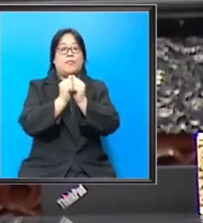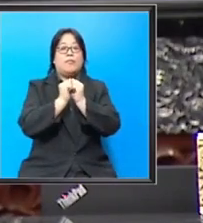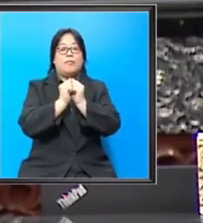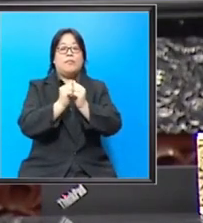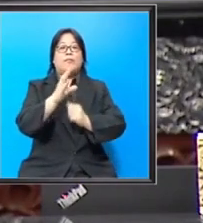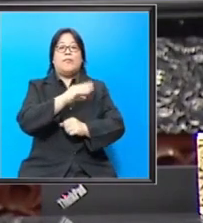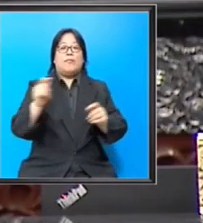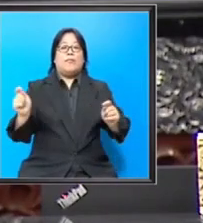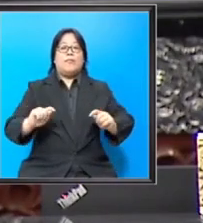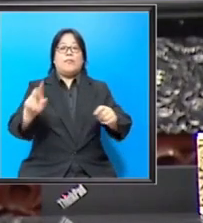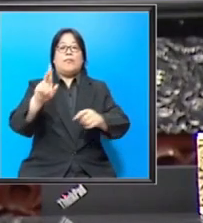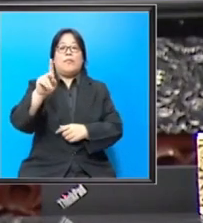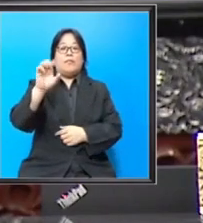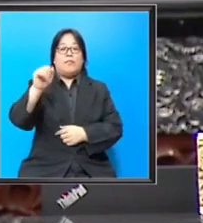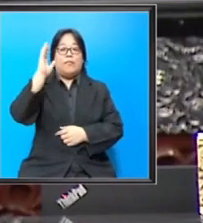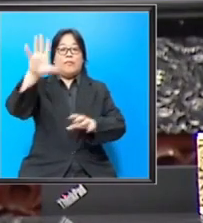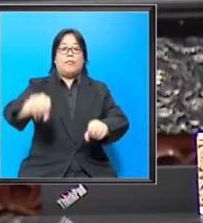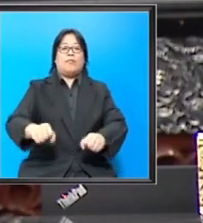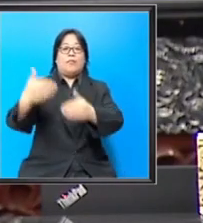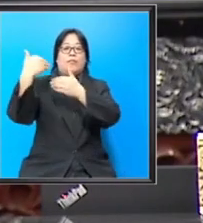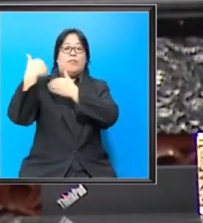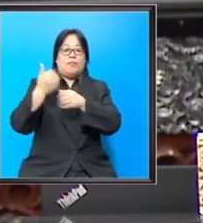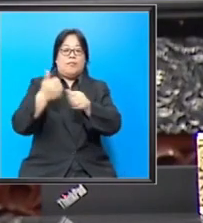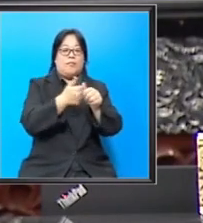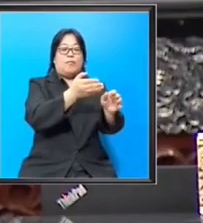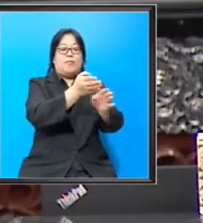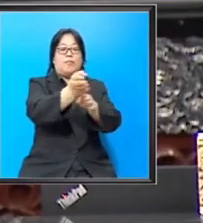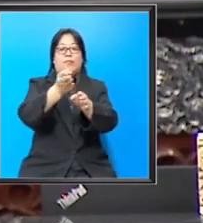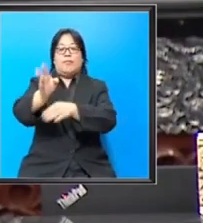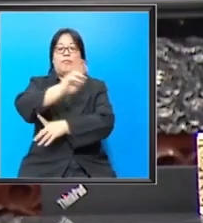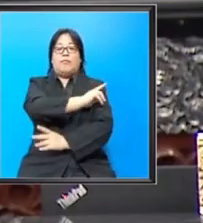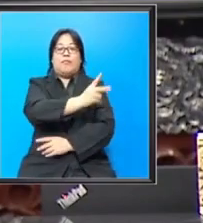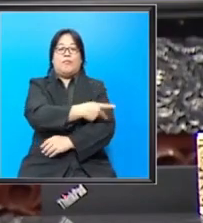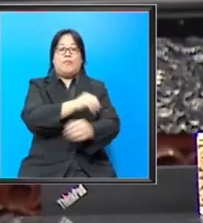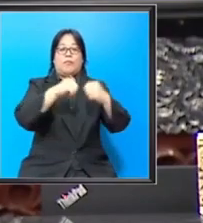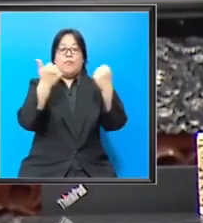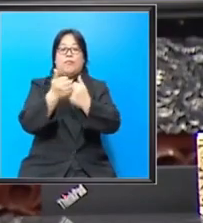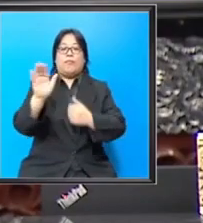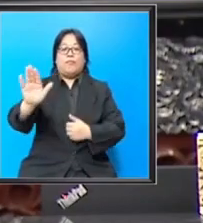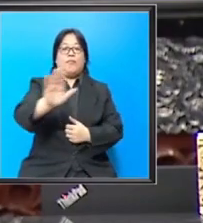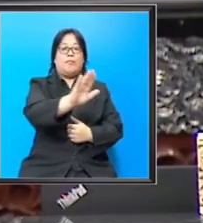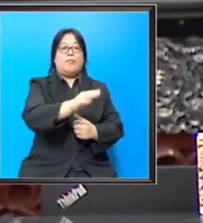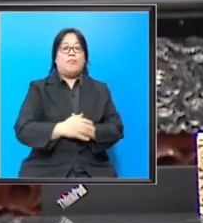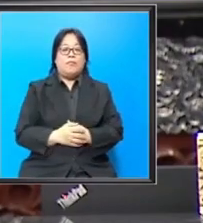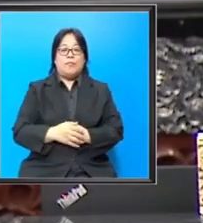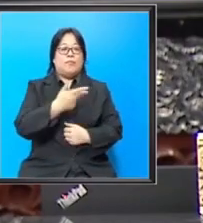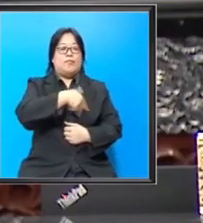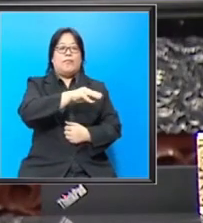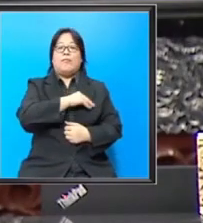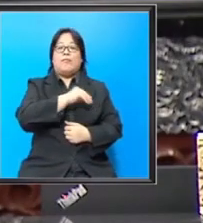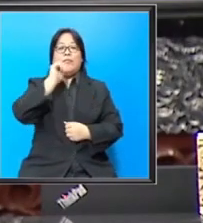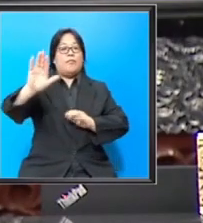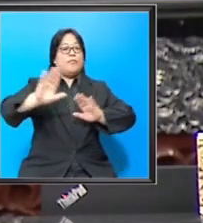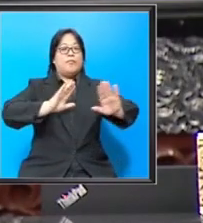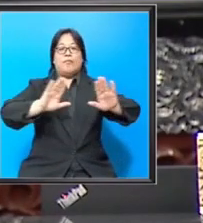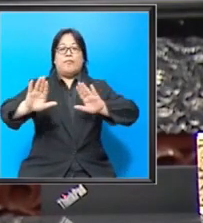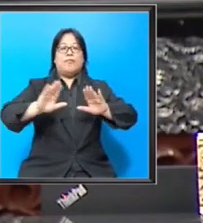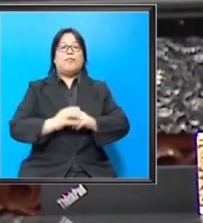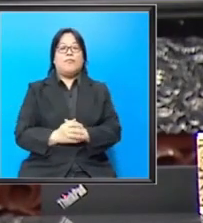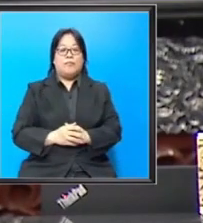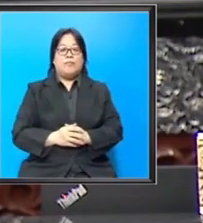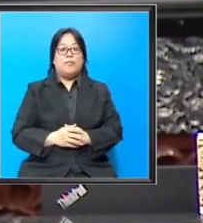dan tidak kan Chase akan diambil mengikut bidang kuasa Regency masing-masing kemudian tidak akan berkompromi